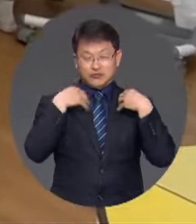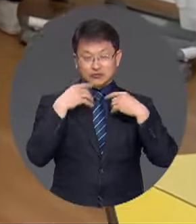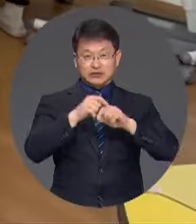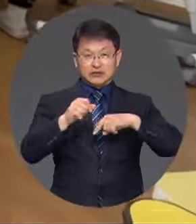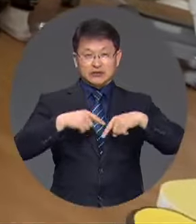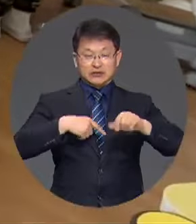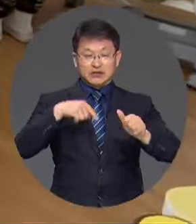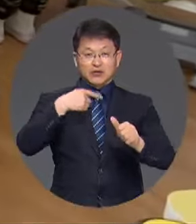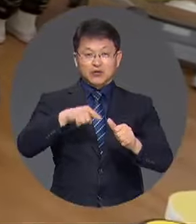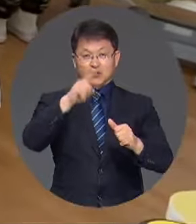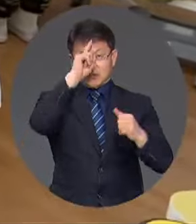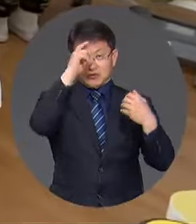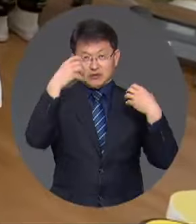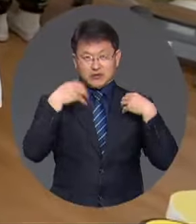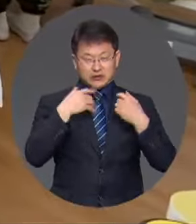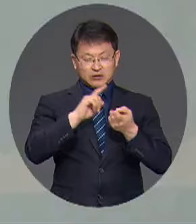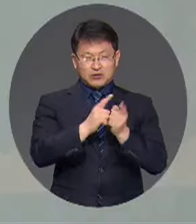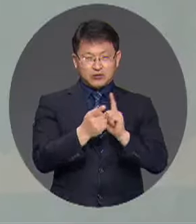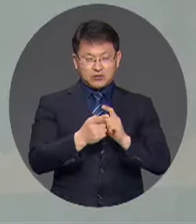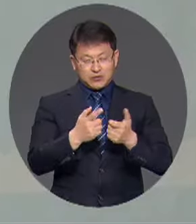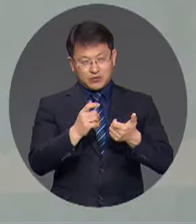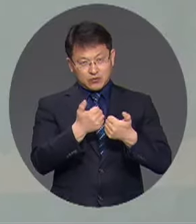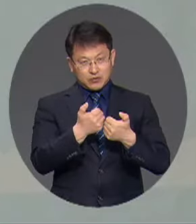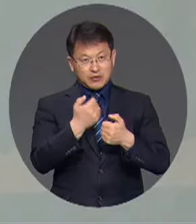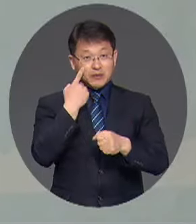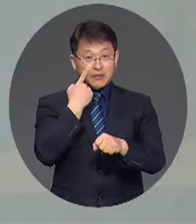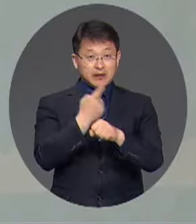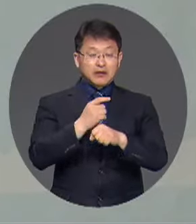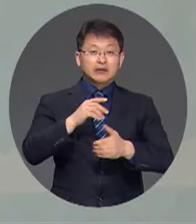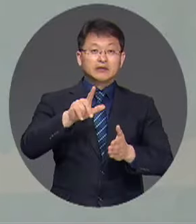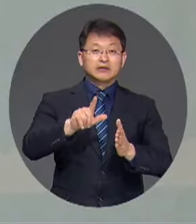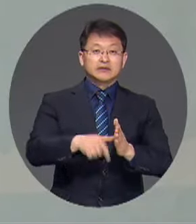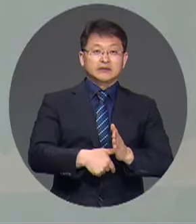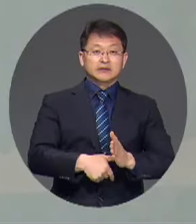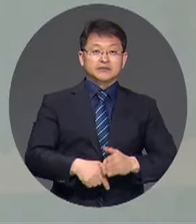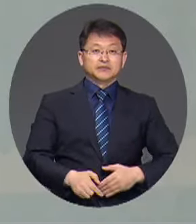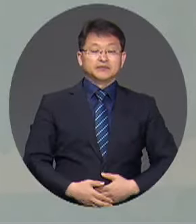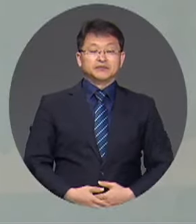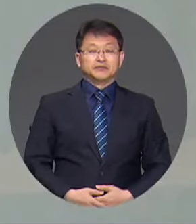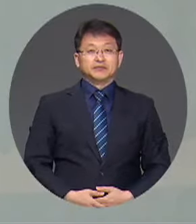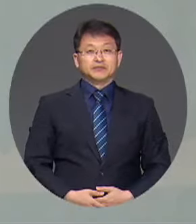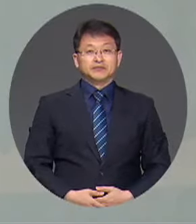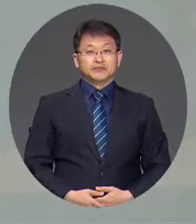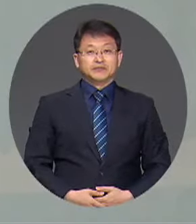교육당국이 머리를 맞대야 하는 이유입니다. MBC 뉴스 이재경입니다.